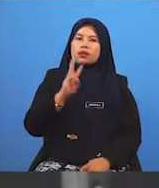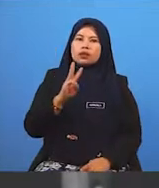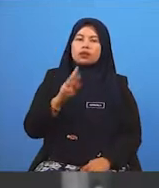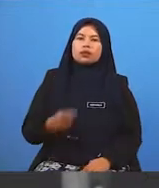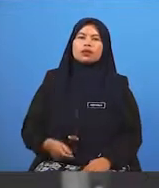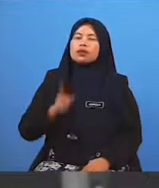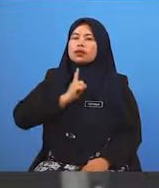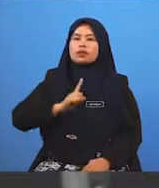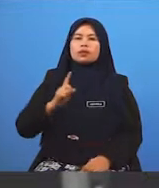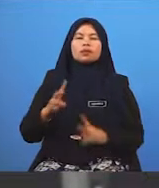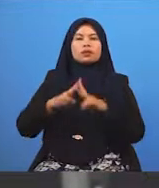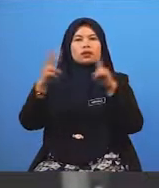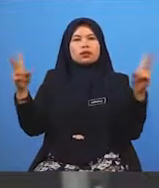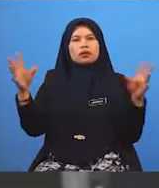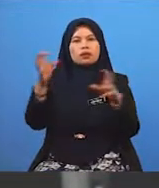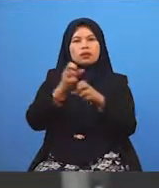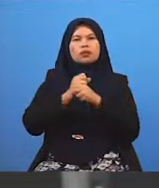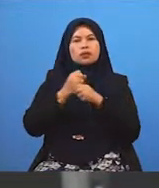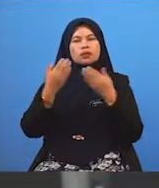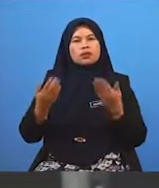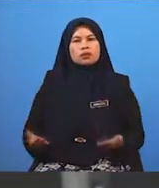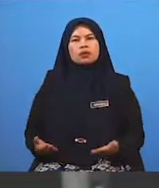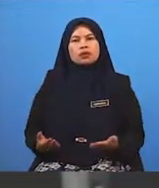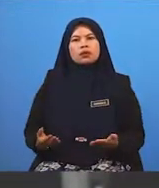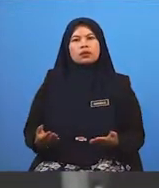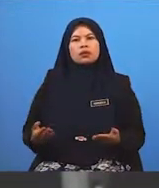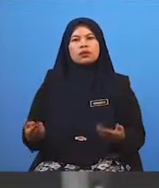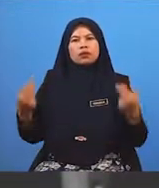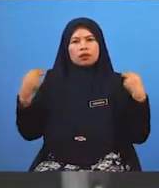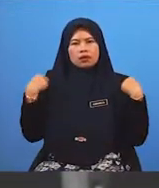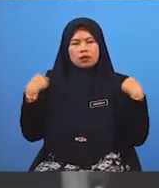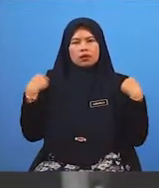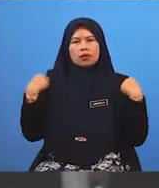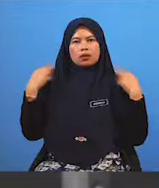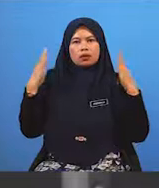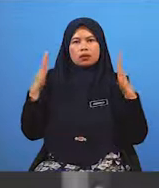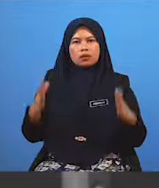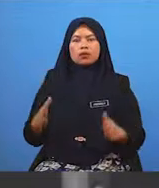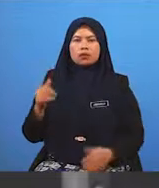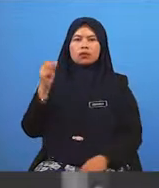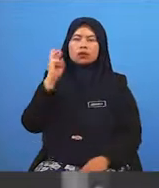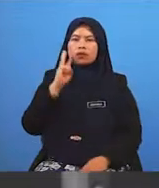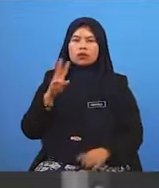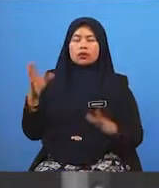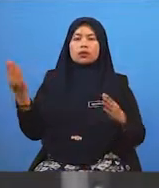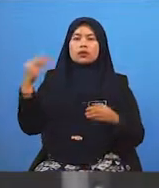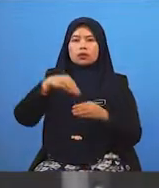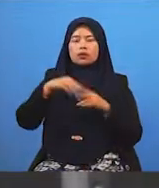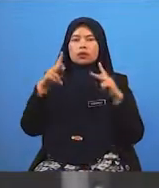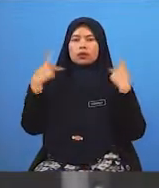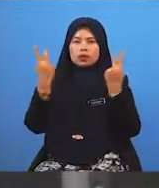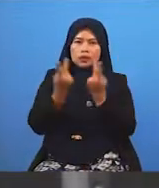amat mengambil berat tentang hal ehwal serta kebajikan kaum wanita dalam sebuah keluarga